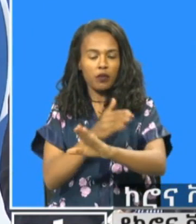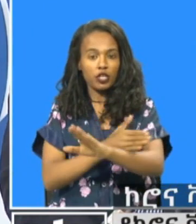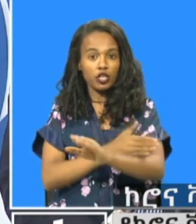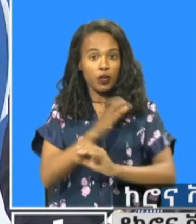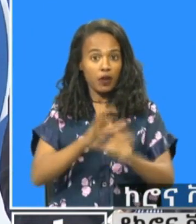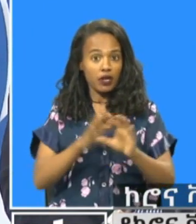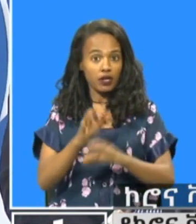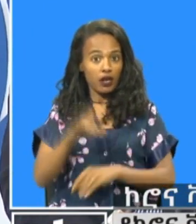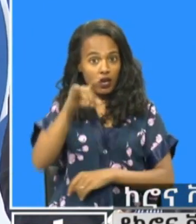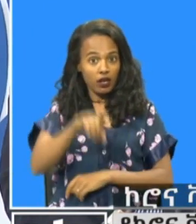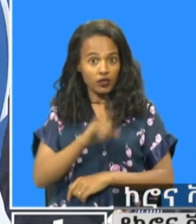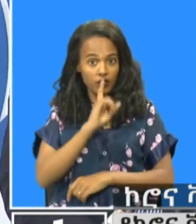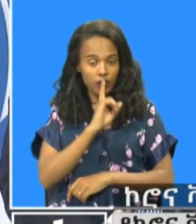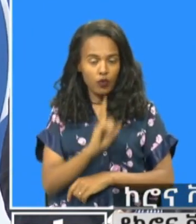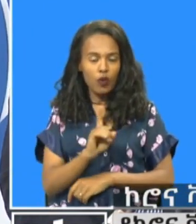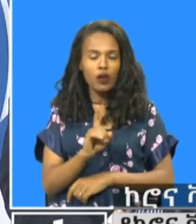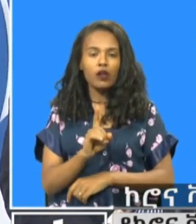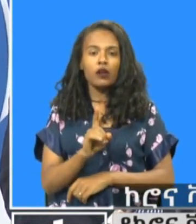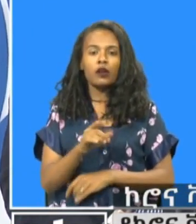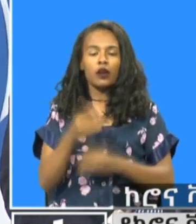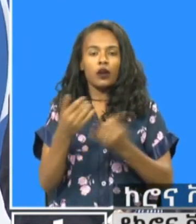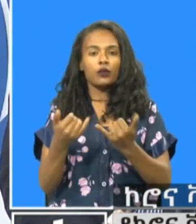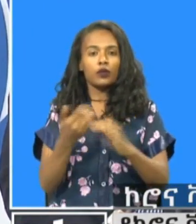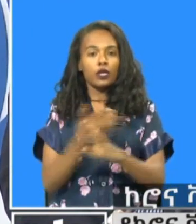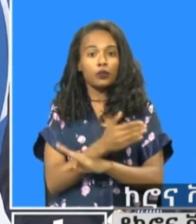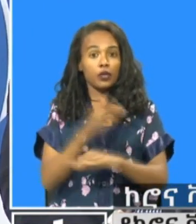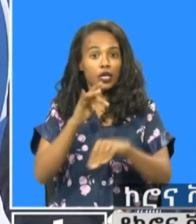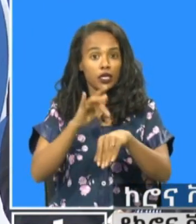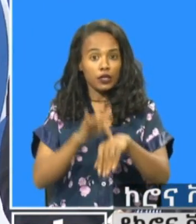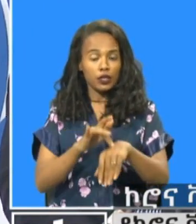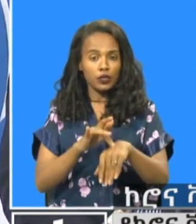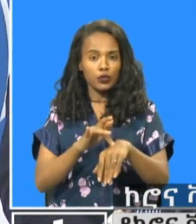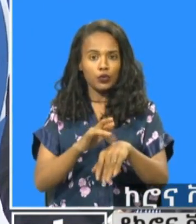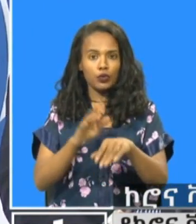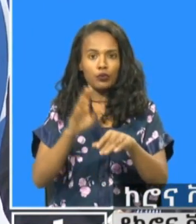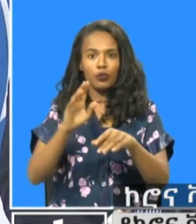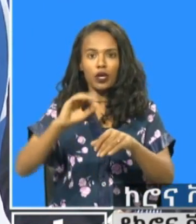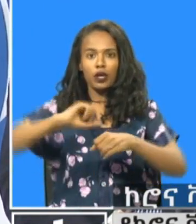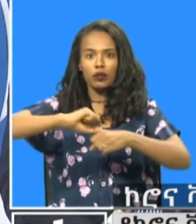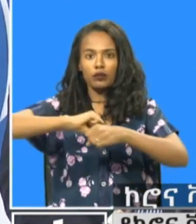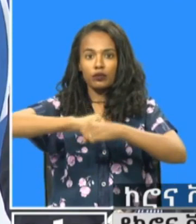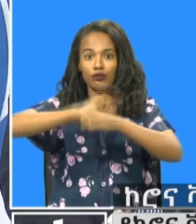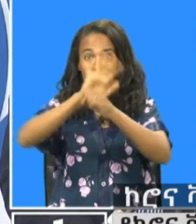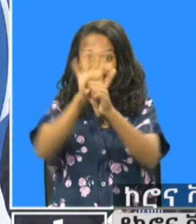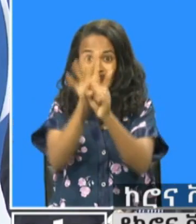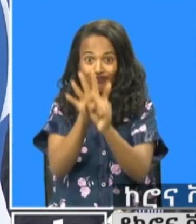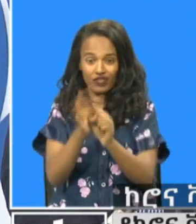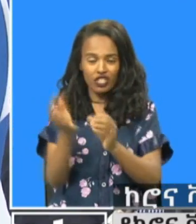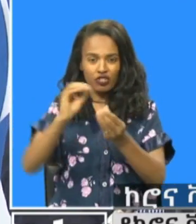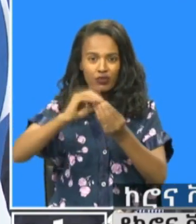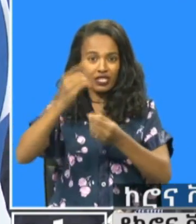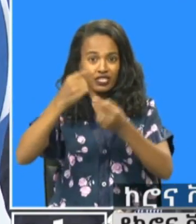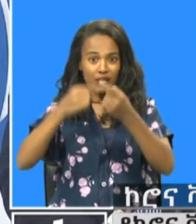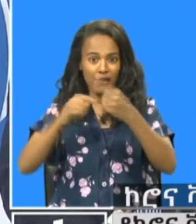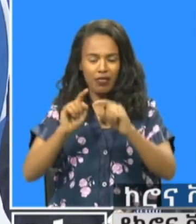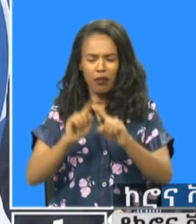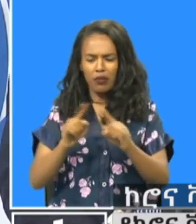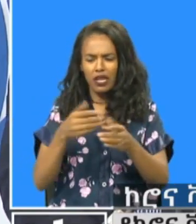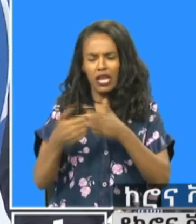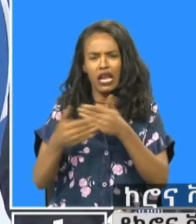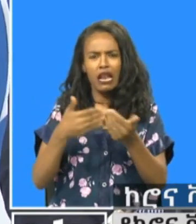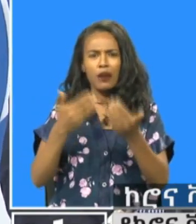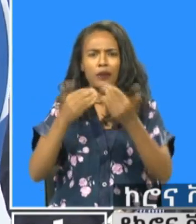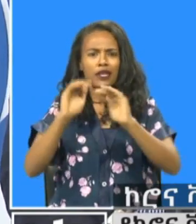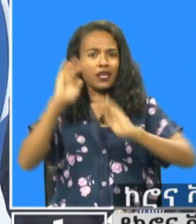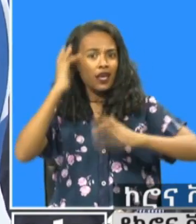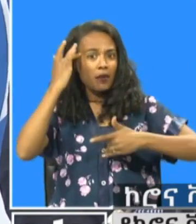ማድረግ አስፈልጓል። እንግዲህ አሁን ቀደም ብዬ እንደጠቀስኩት በኮቪድ ወረርሽኙ በመጨመሩ በተለይ ቀላልና መጠነኛ